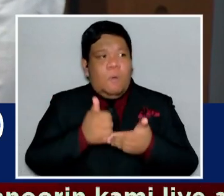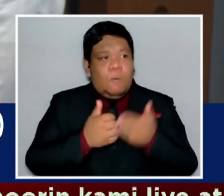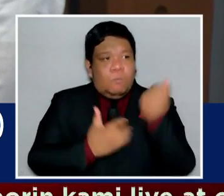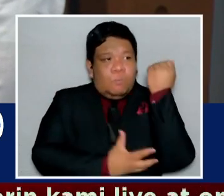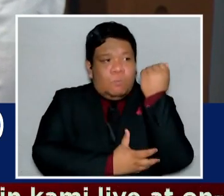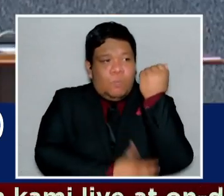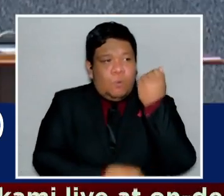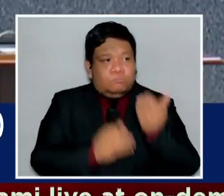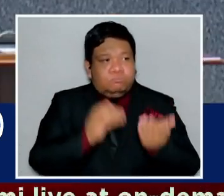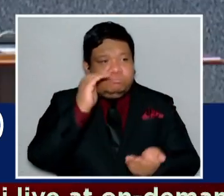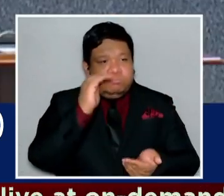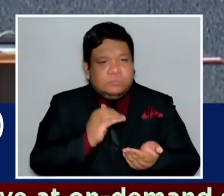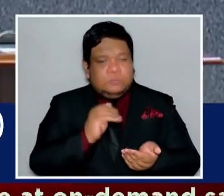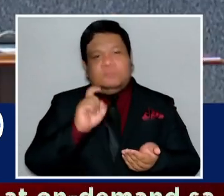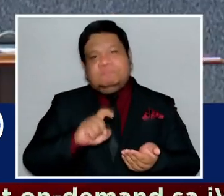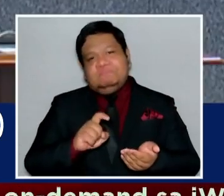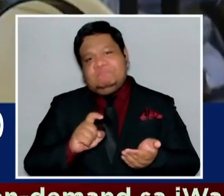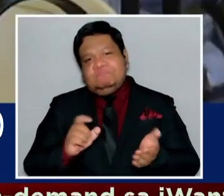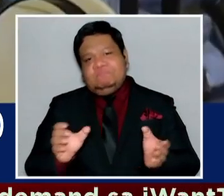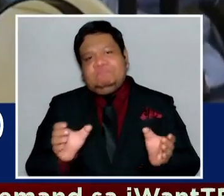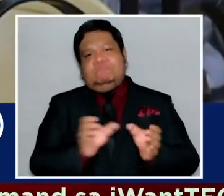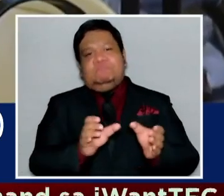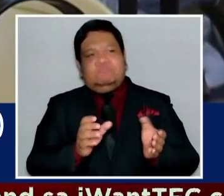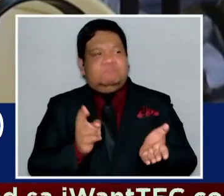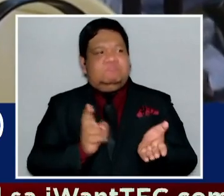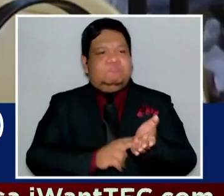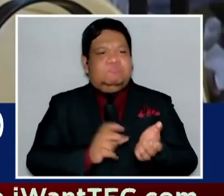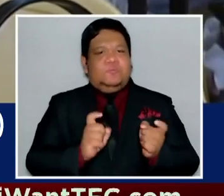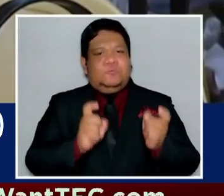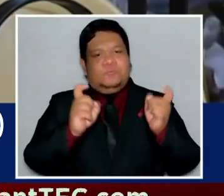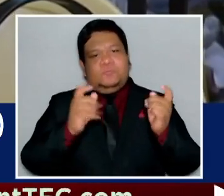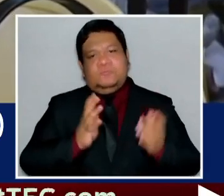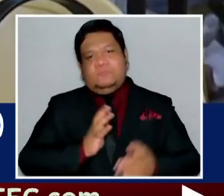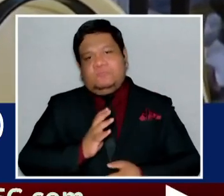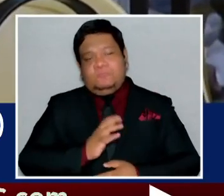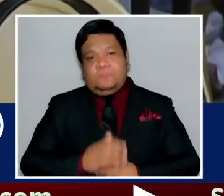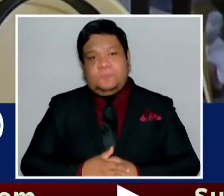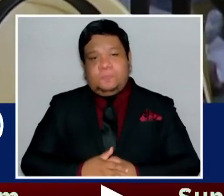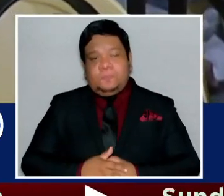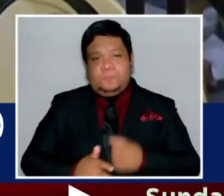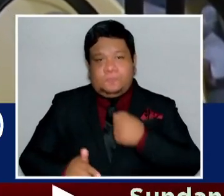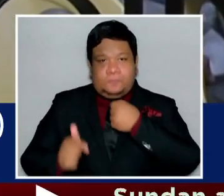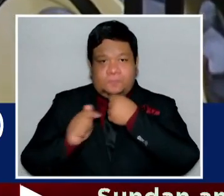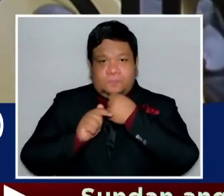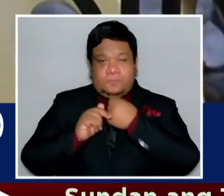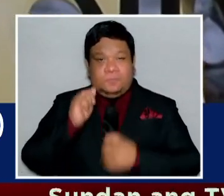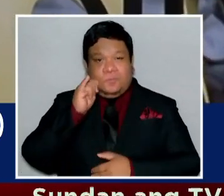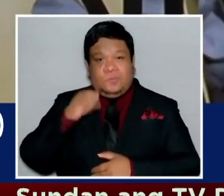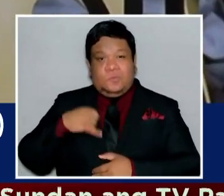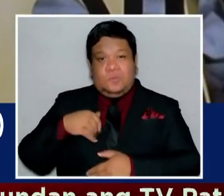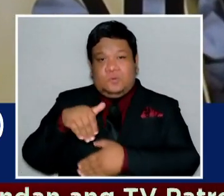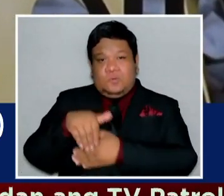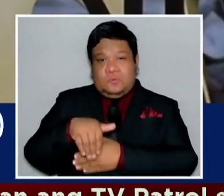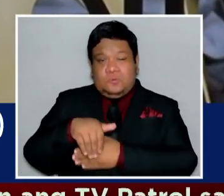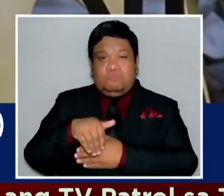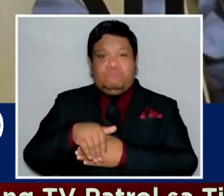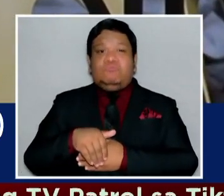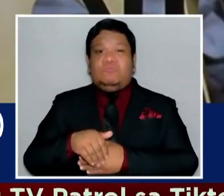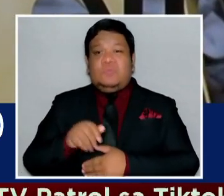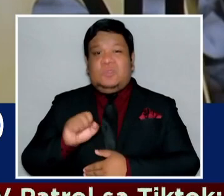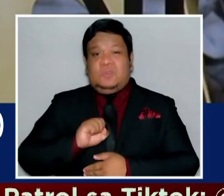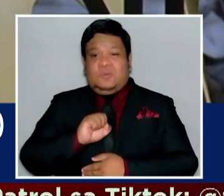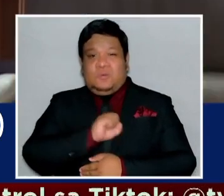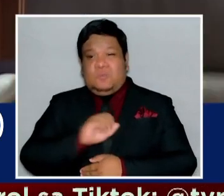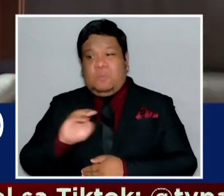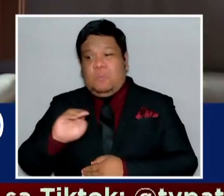kind of certification. This is the third week. Kagabi, biglang nagdeklara si Villar na ayaw na niya tumanggapan ng tanong mula sa minorya tungkol sa